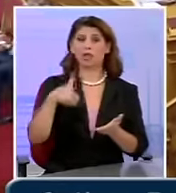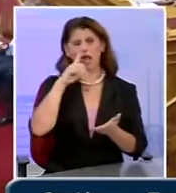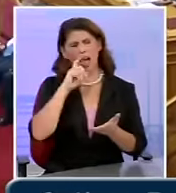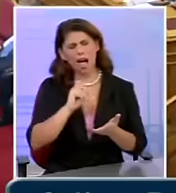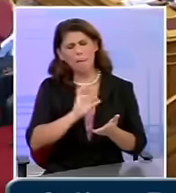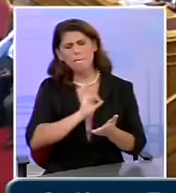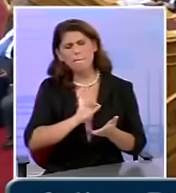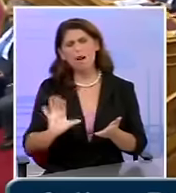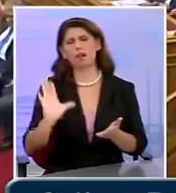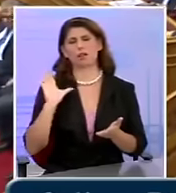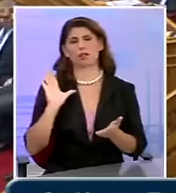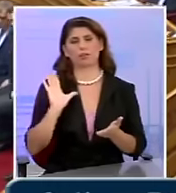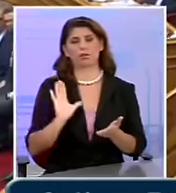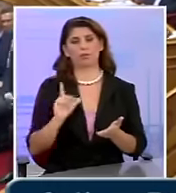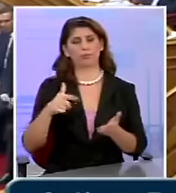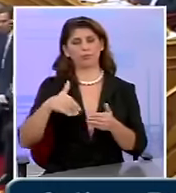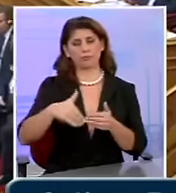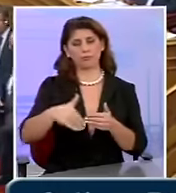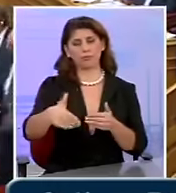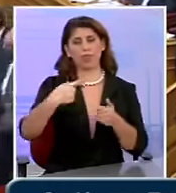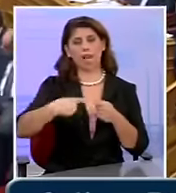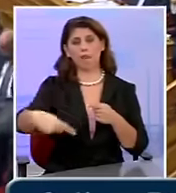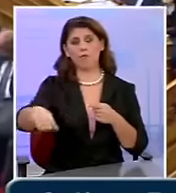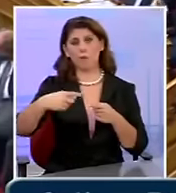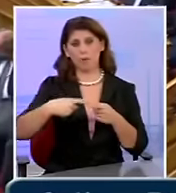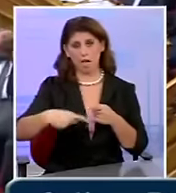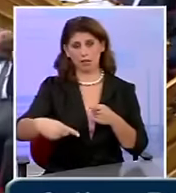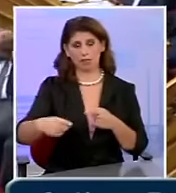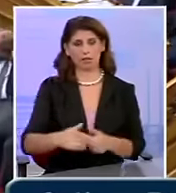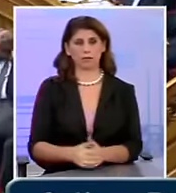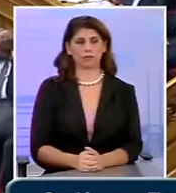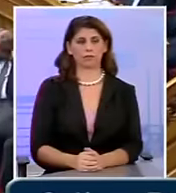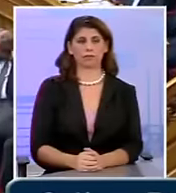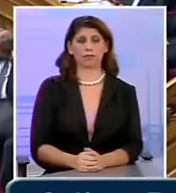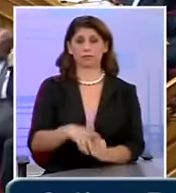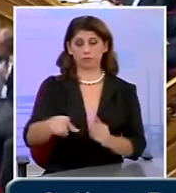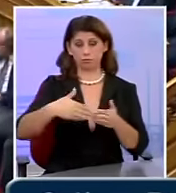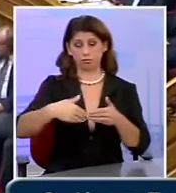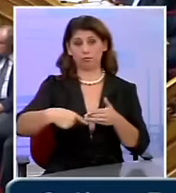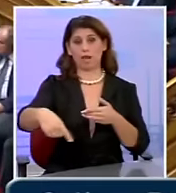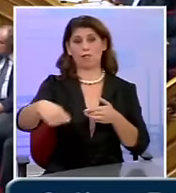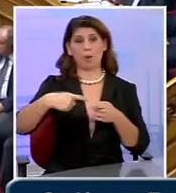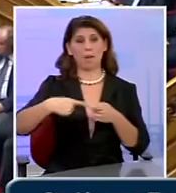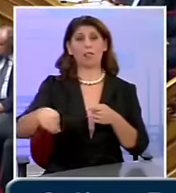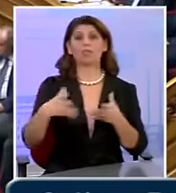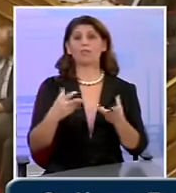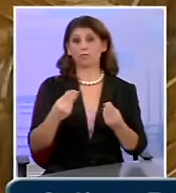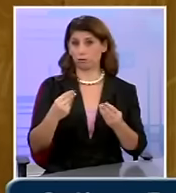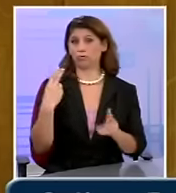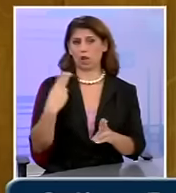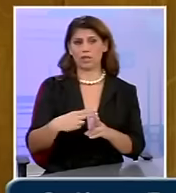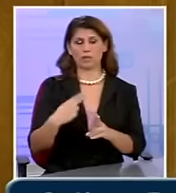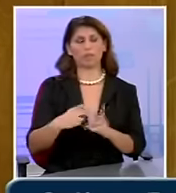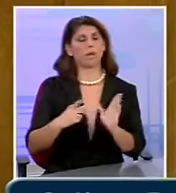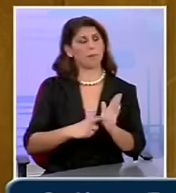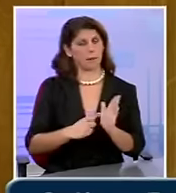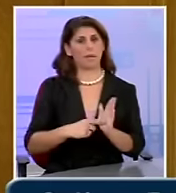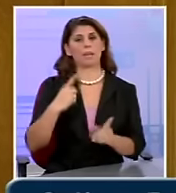απαραίτητο. Τις επόμενες εβδομάδες, οι οποίες θα είναι καθοριστικές, θα πρέπει η